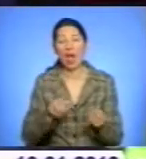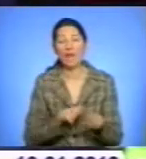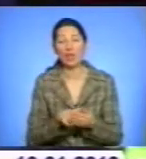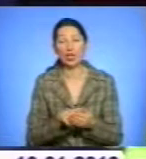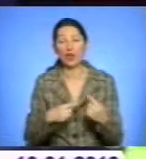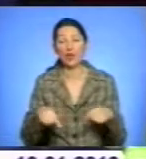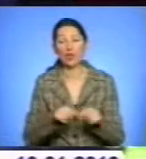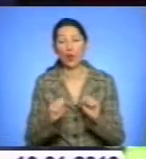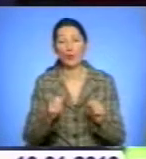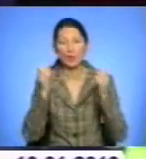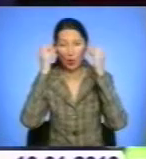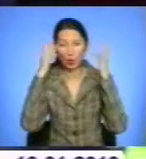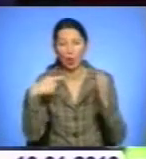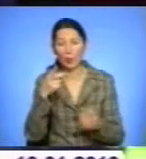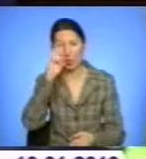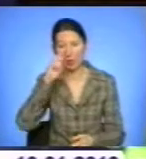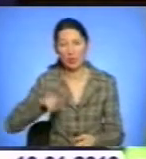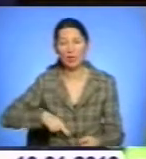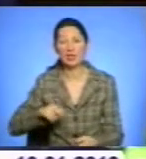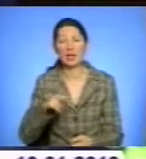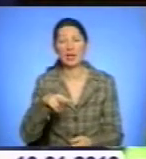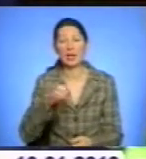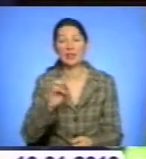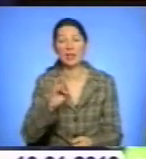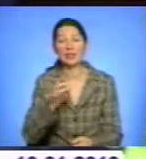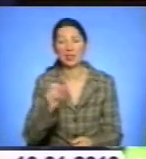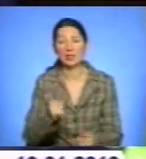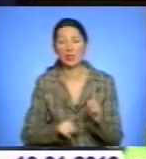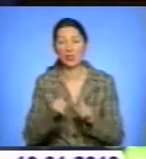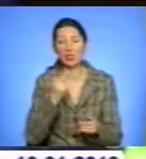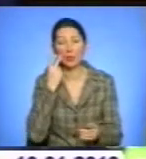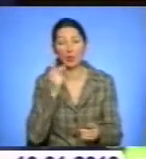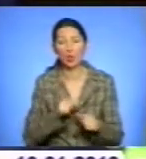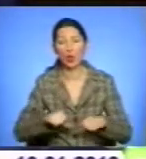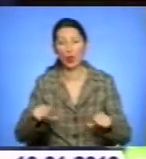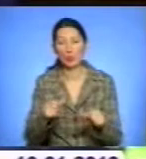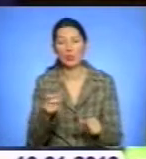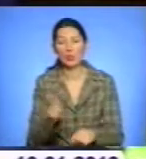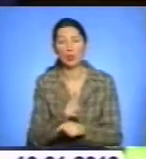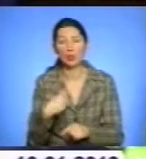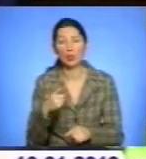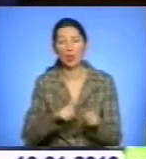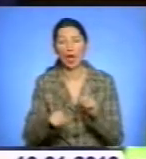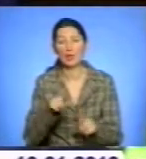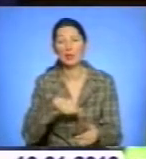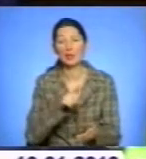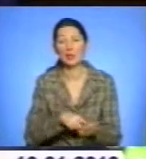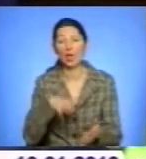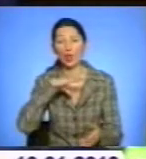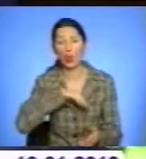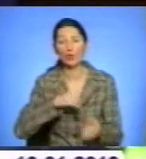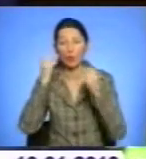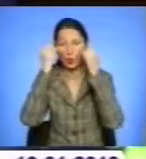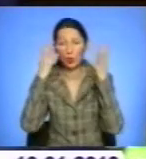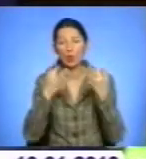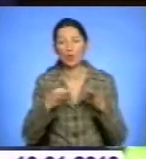культури облдержадміністрації Наталія Леськів на засіданні постійної комісії Тернопільської обласної ради з питань духовності, культури, свободи